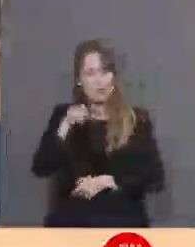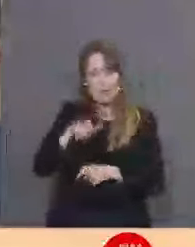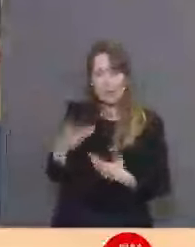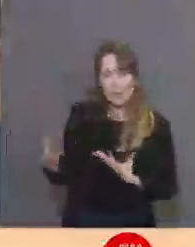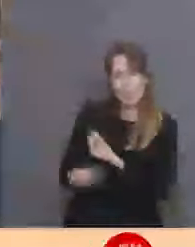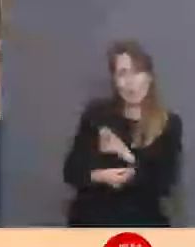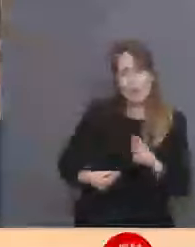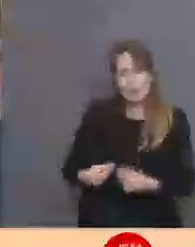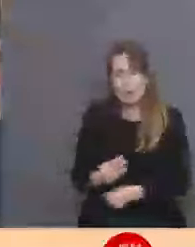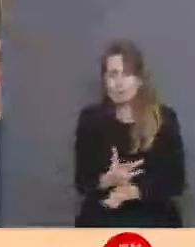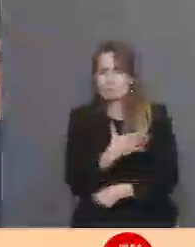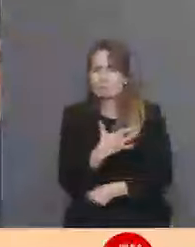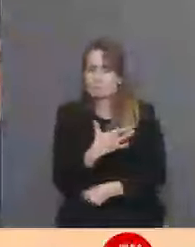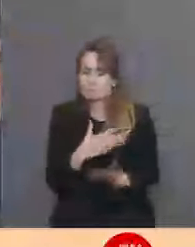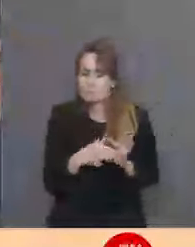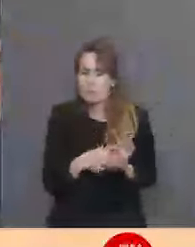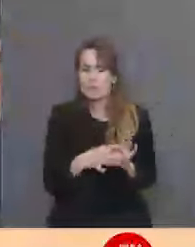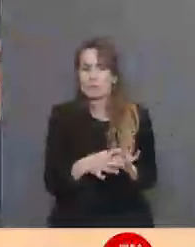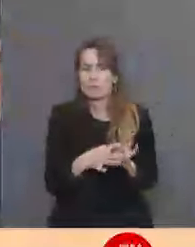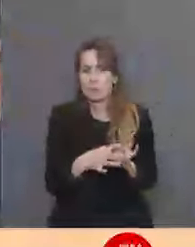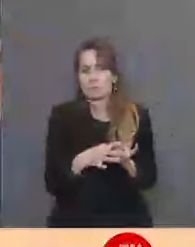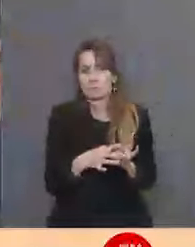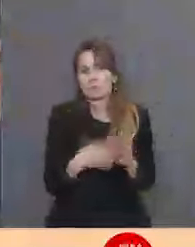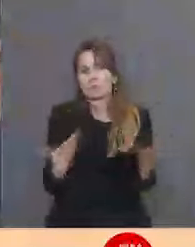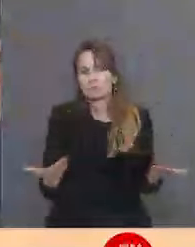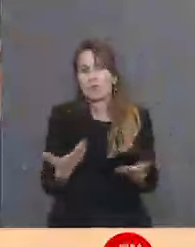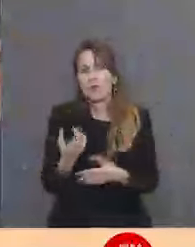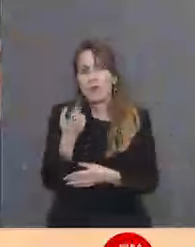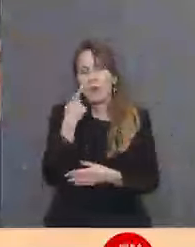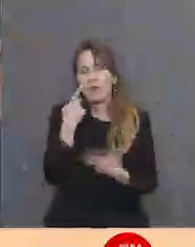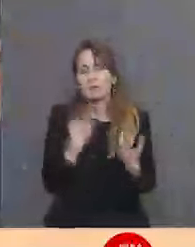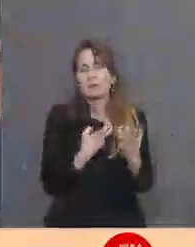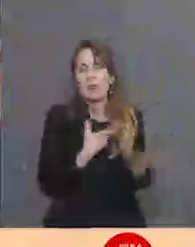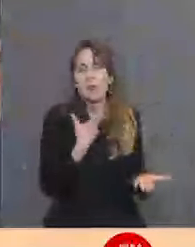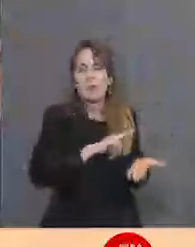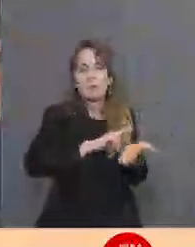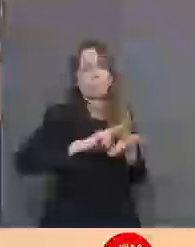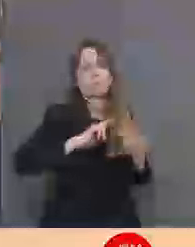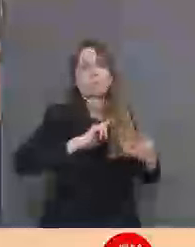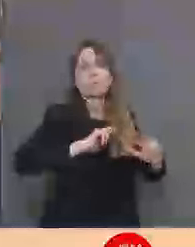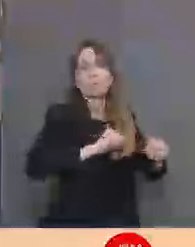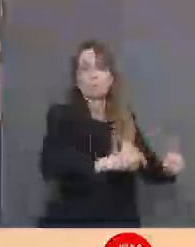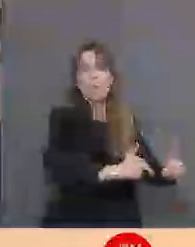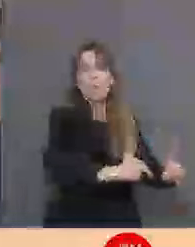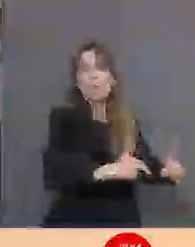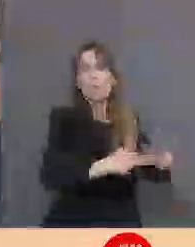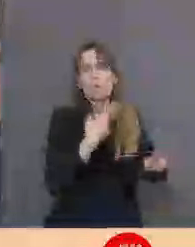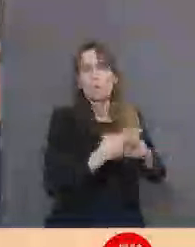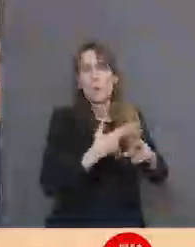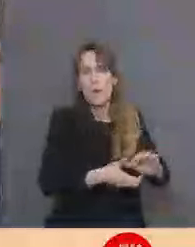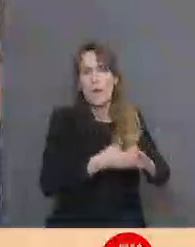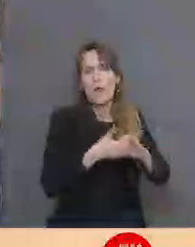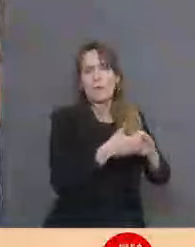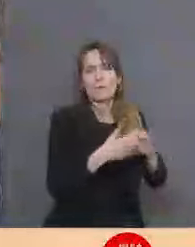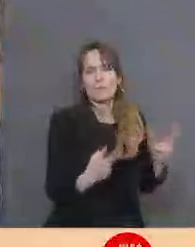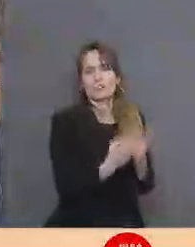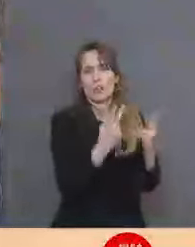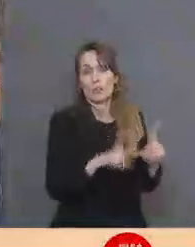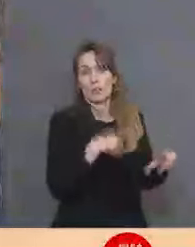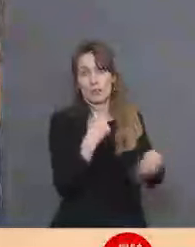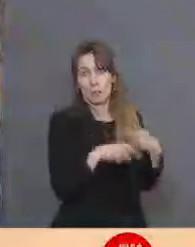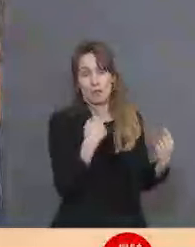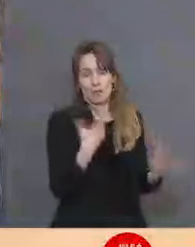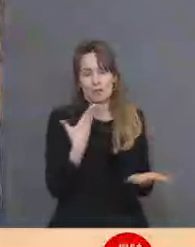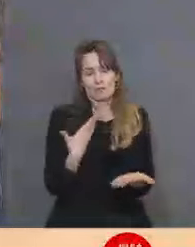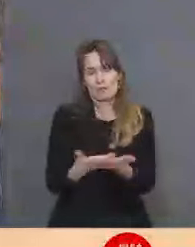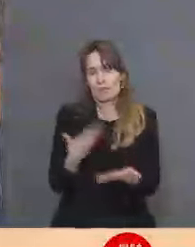le succès de la pétition lancée par l'Association des Amis du Jardin des Plantes, la ville mette rapidement en œuvre une véritable